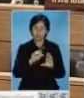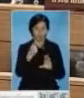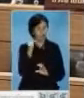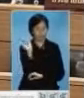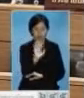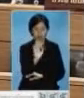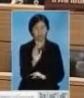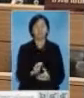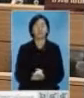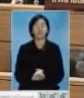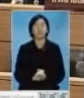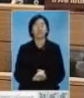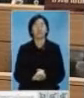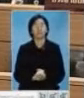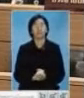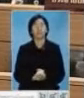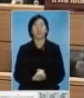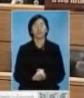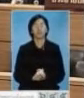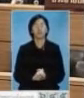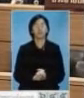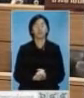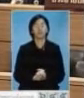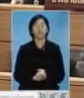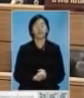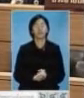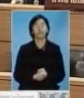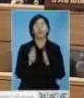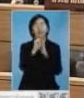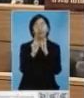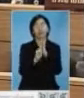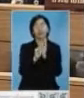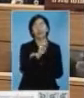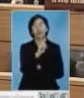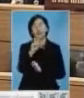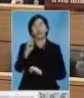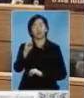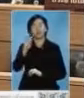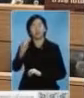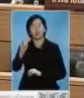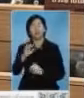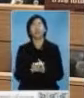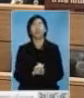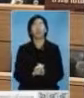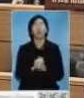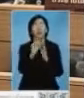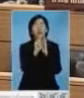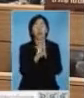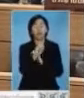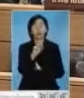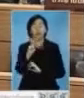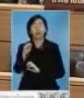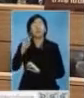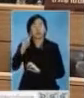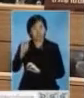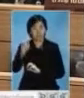านประธานครับนอกจากนั้นนะครับยังเขียนไว้ในมาตรา68ซึ่งมีการพูดกันว่าการแก้มาตรา